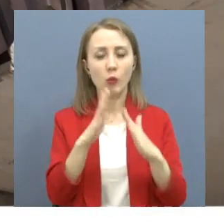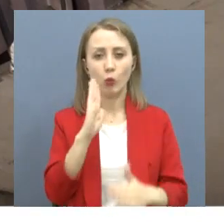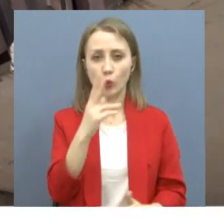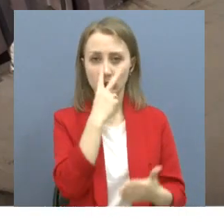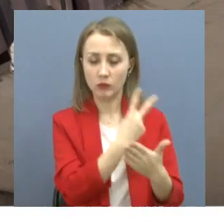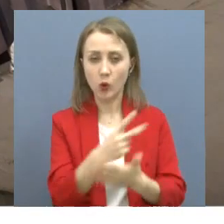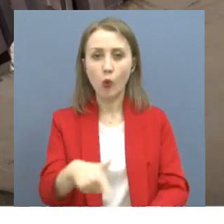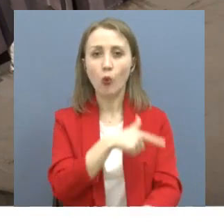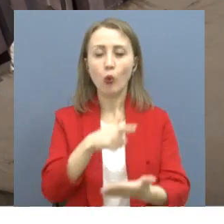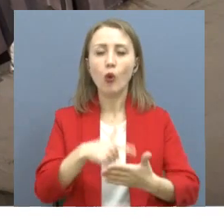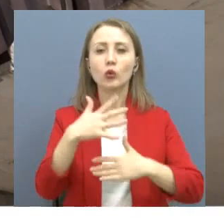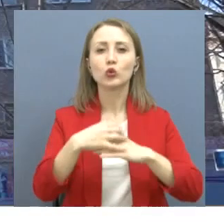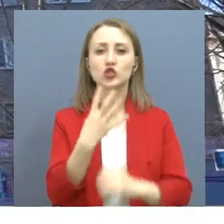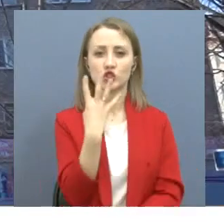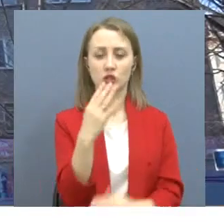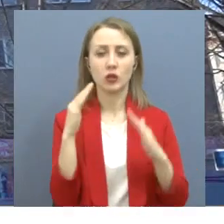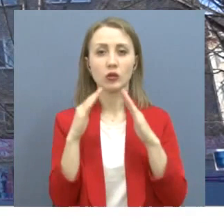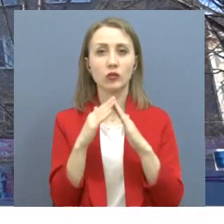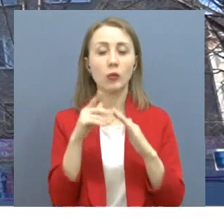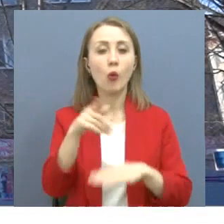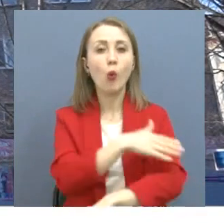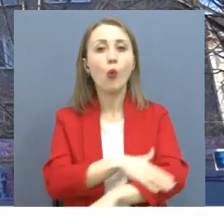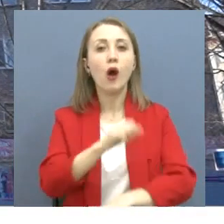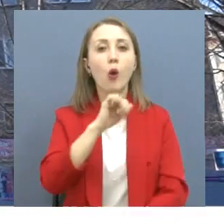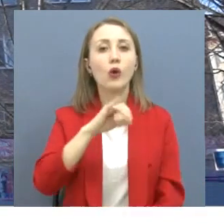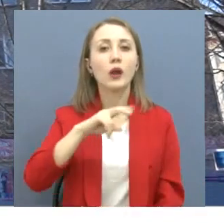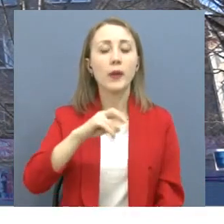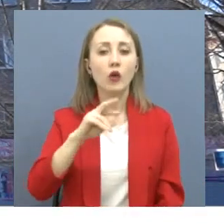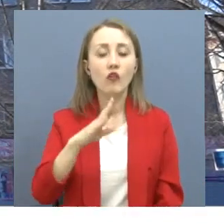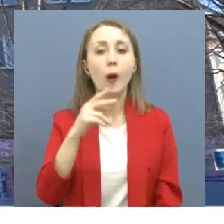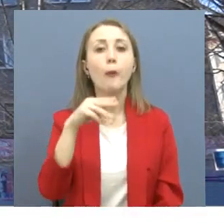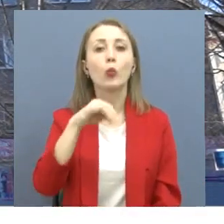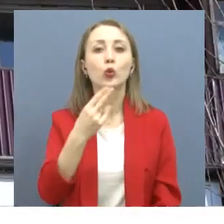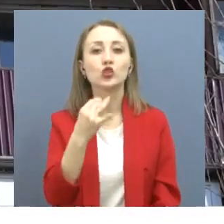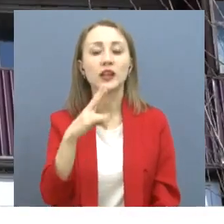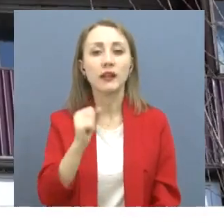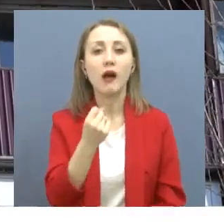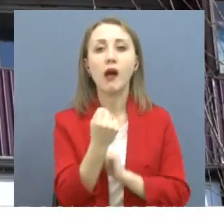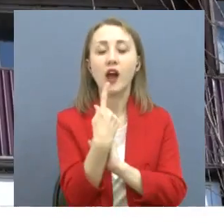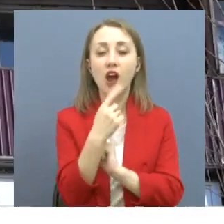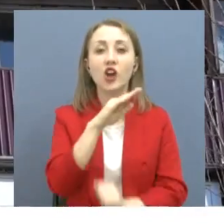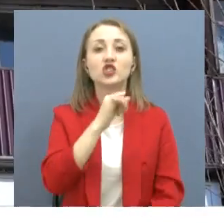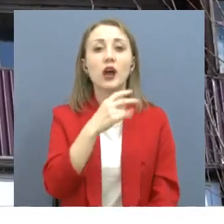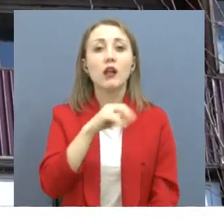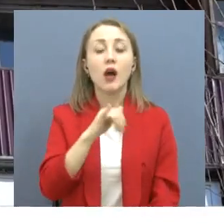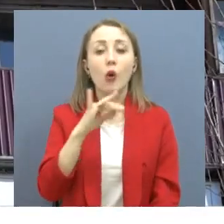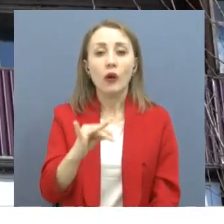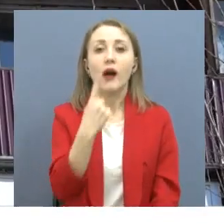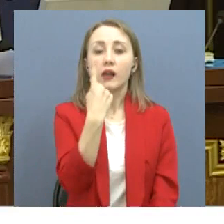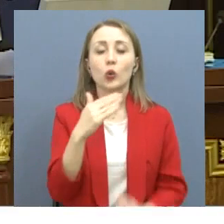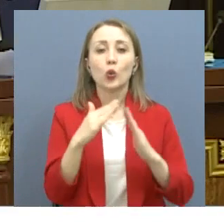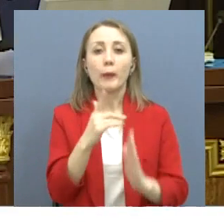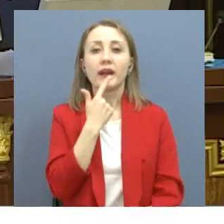По Кокшетау таких 4. Они находятся по улицам Аульбекова, Пушкина 11, Булкушева, Жайлау и один дом в Красном